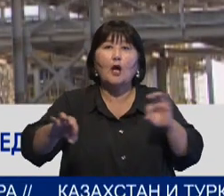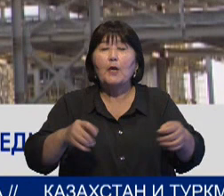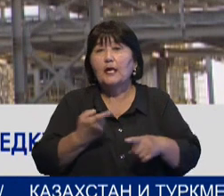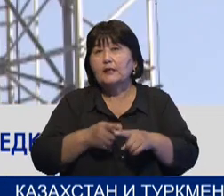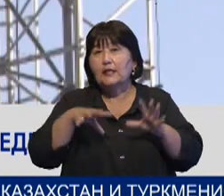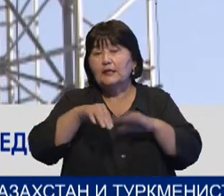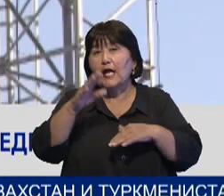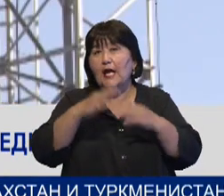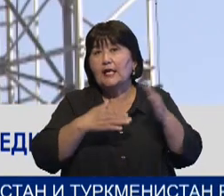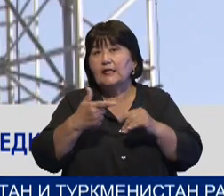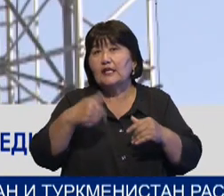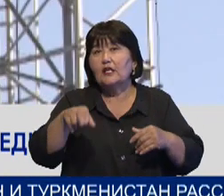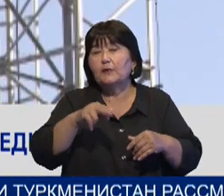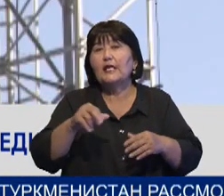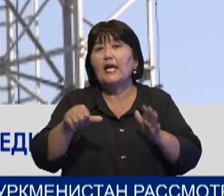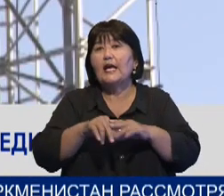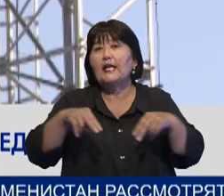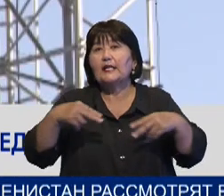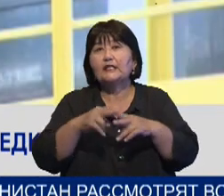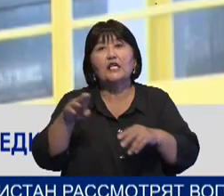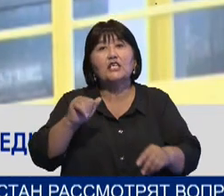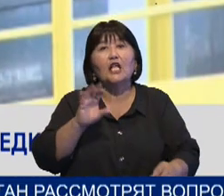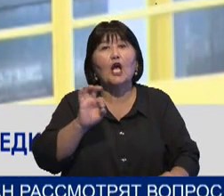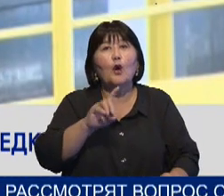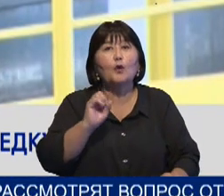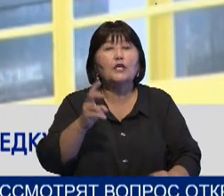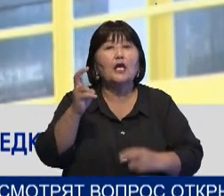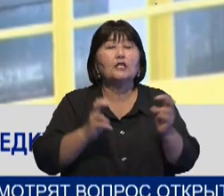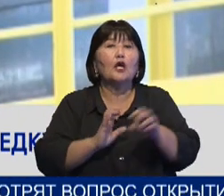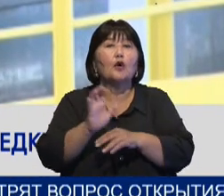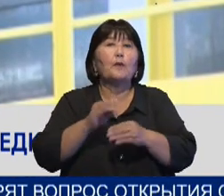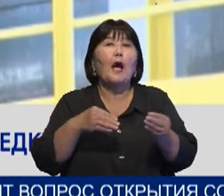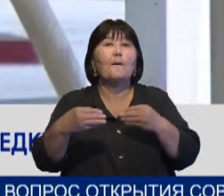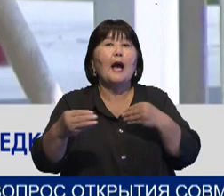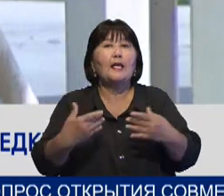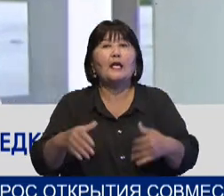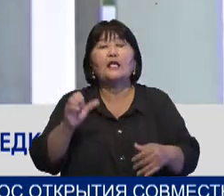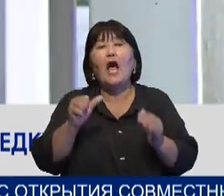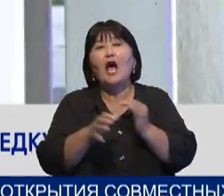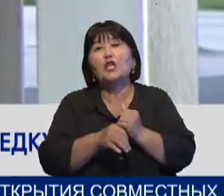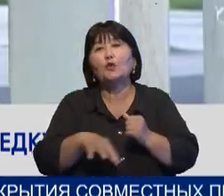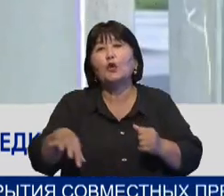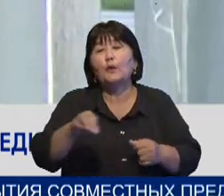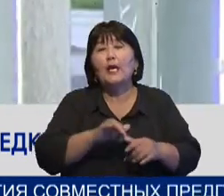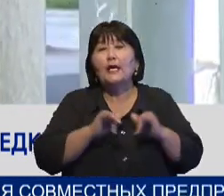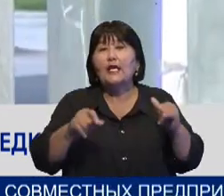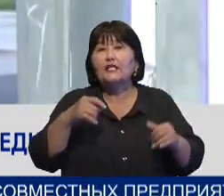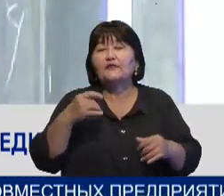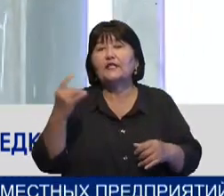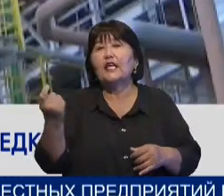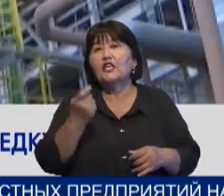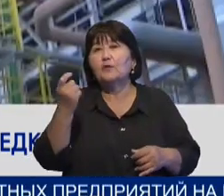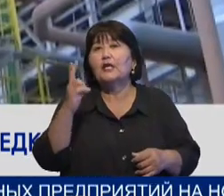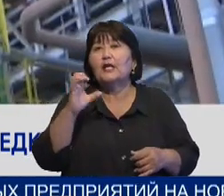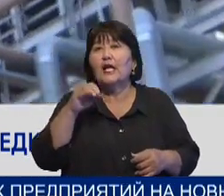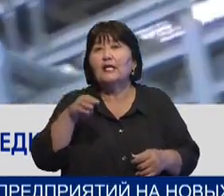числе которых строительство гибридной электростанции в Жанаузене и завода по производству полиэтилена в Атырауской области, развитие нефтехимического